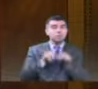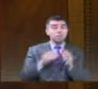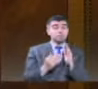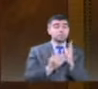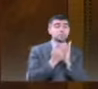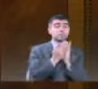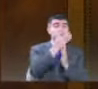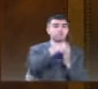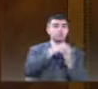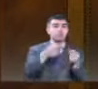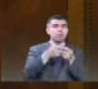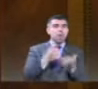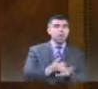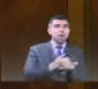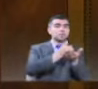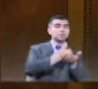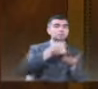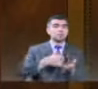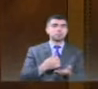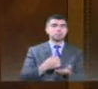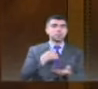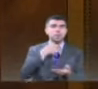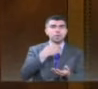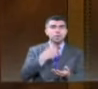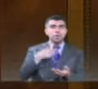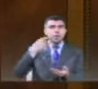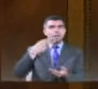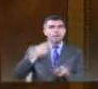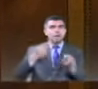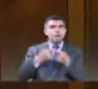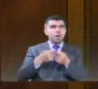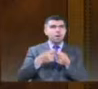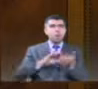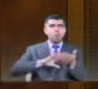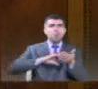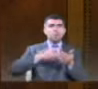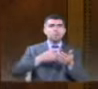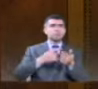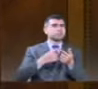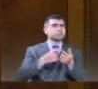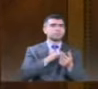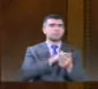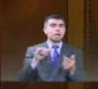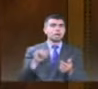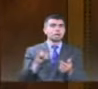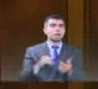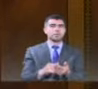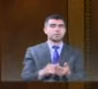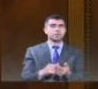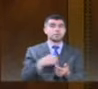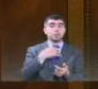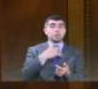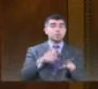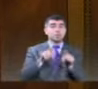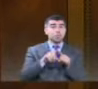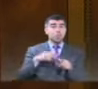نزيدو نقويو هاد الوضعية هادي. والكلام الآن على هادشي ما غيجيب حتى نتيجة، ما غيجيب حتى شي نتيجة. إذا غادي